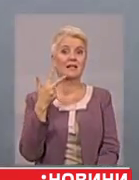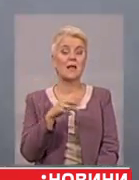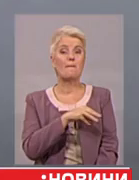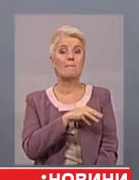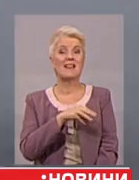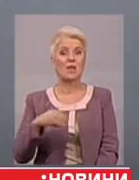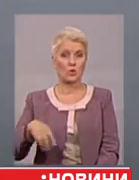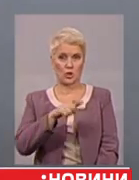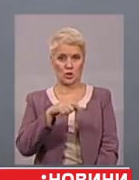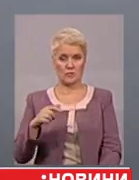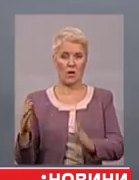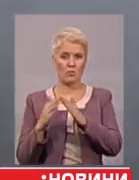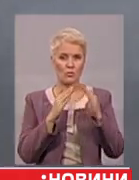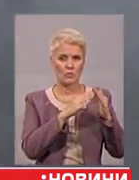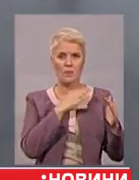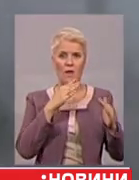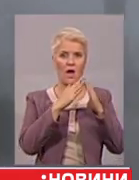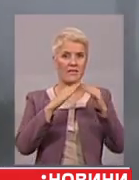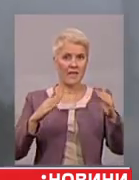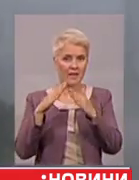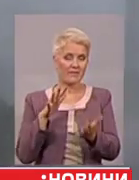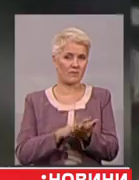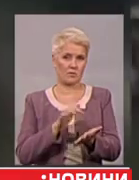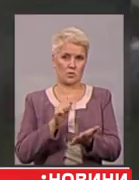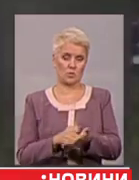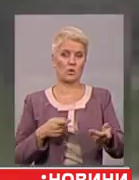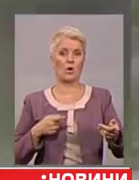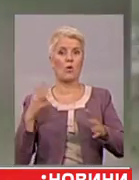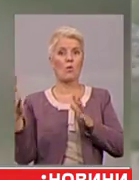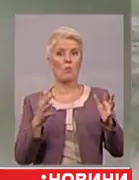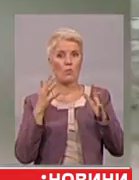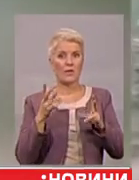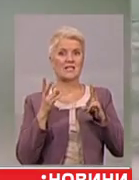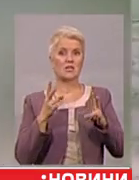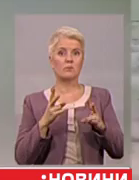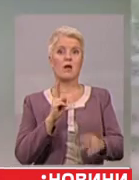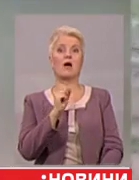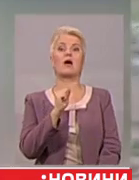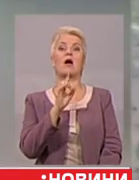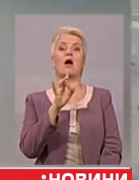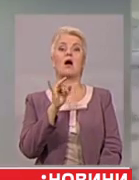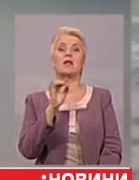пошкоджено. Найбільше постраждали дахи. Цими вихідними буря також зачепила більшу частину Карибського